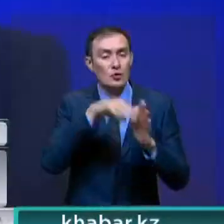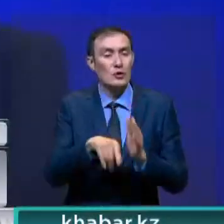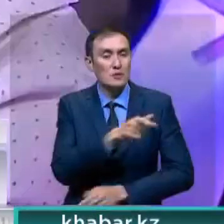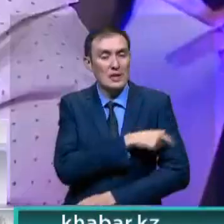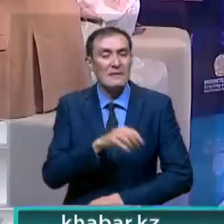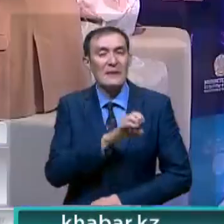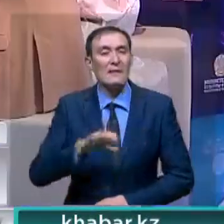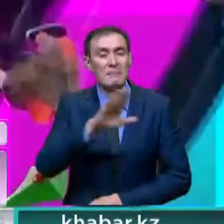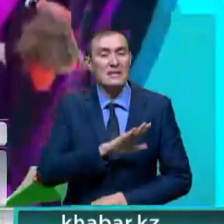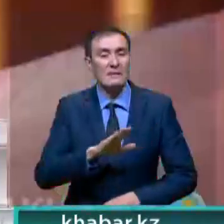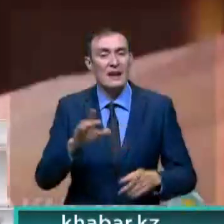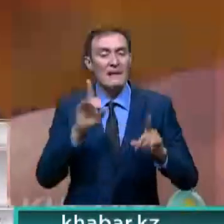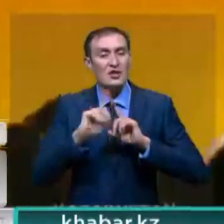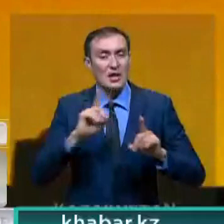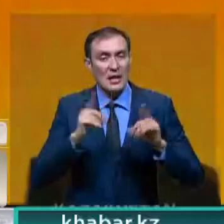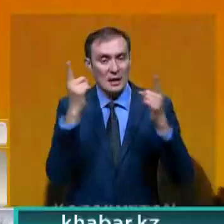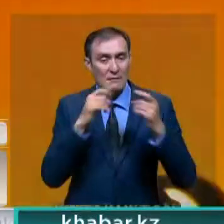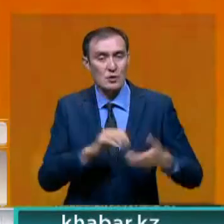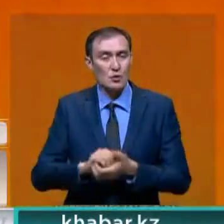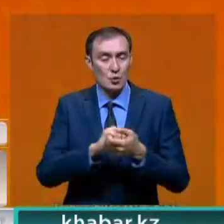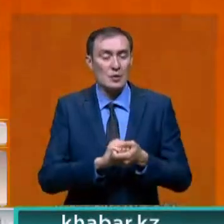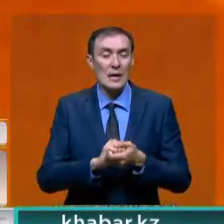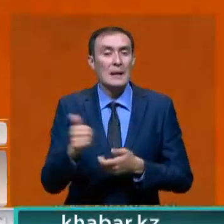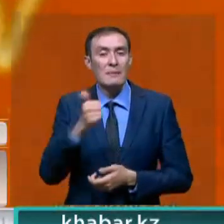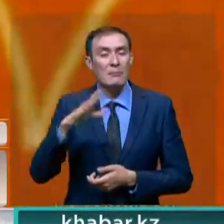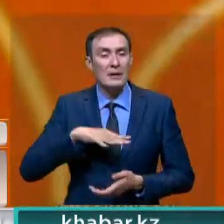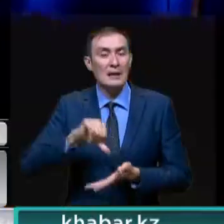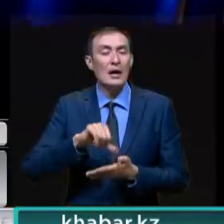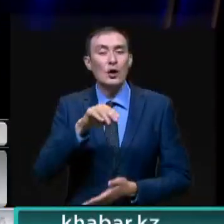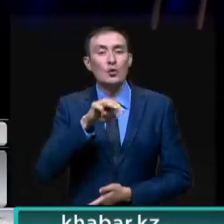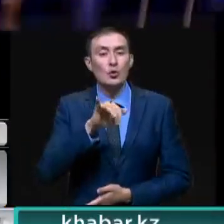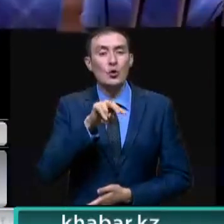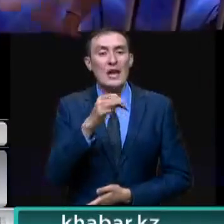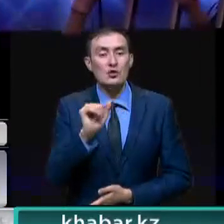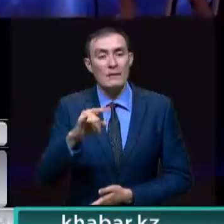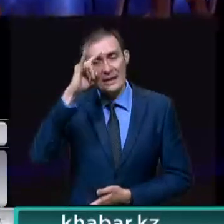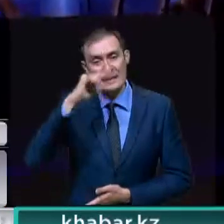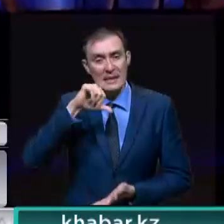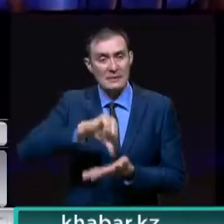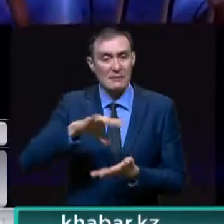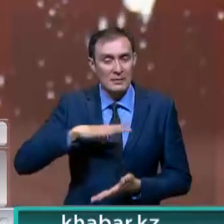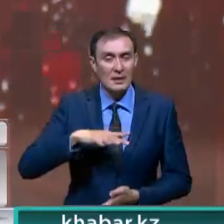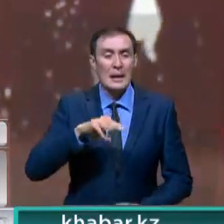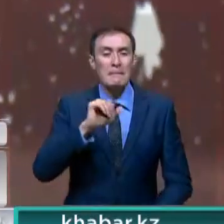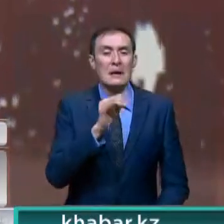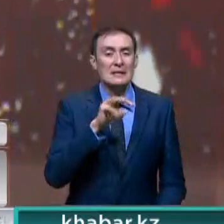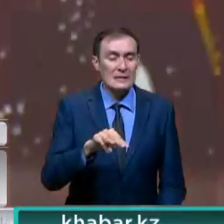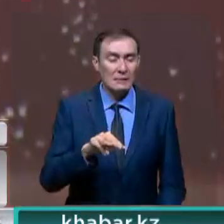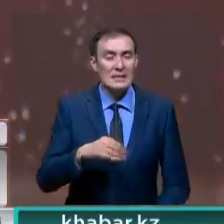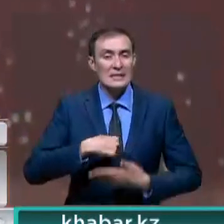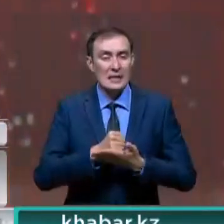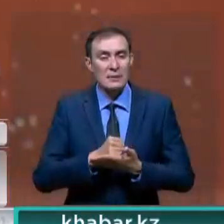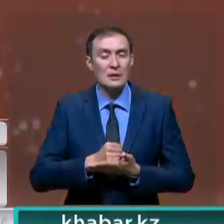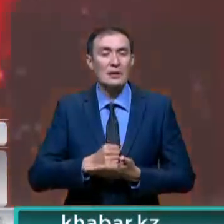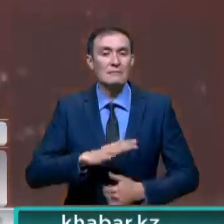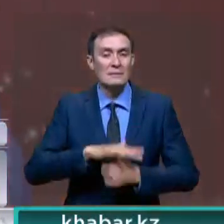членом Европейского вещательного союза. Первой ласточкой стала Данэлия Тулешева. Казахстан представлял Ержан Максим. Закрепила